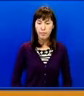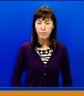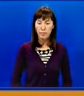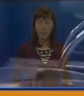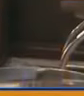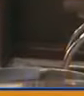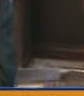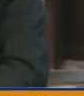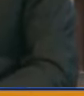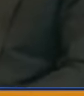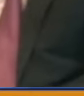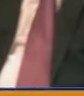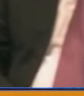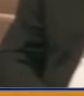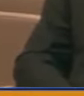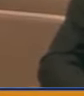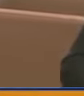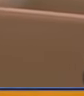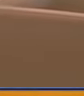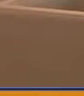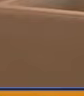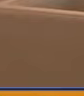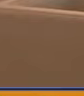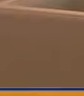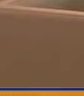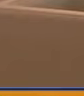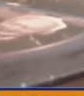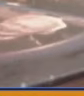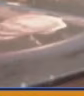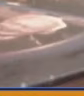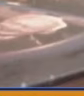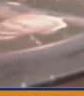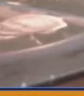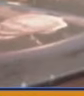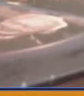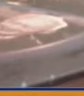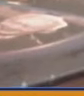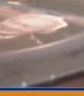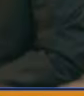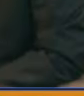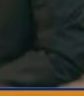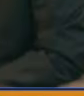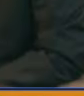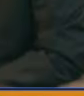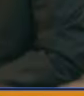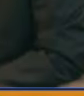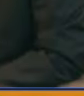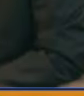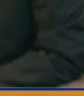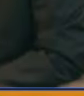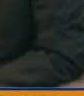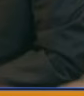творчество поэта-композитора среди молодежи. Стоит отметить, завтра в 19:00 во дворце Туркестан города Шымкента